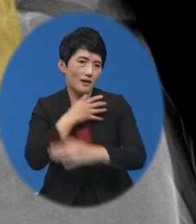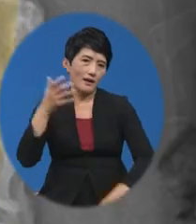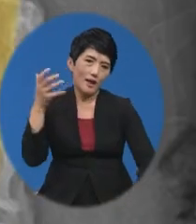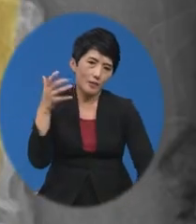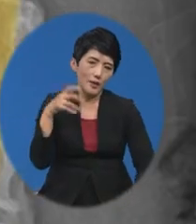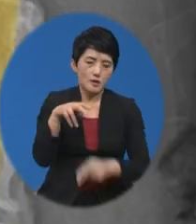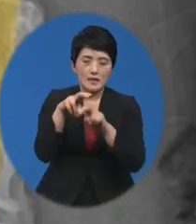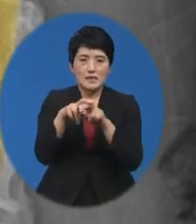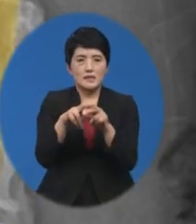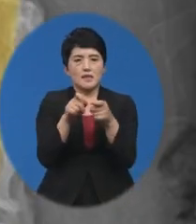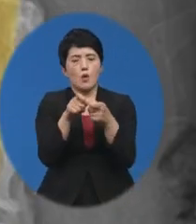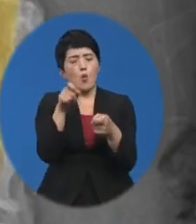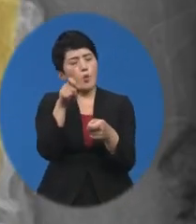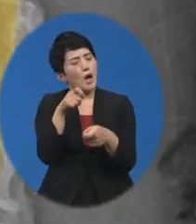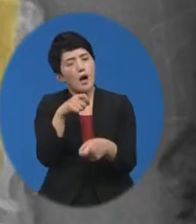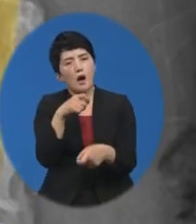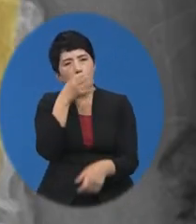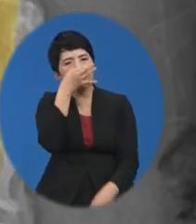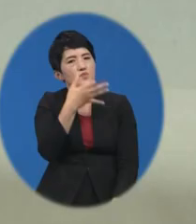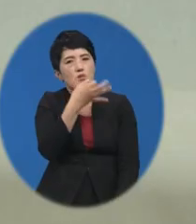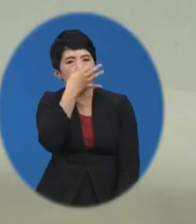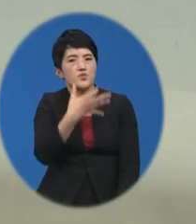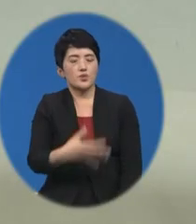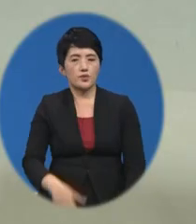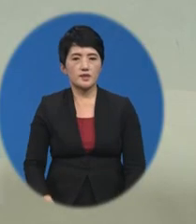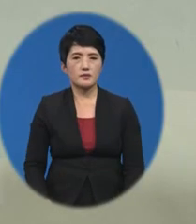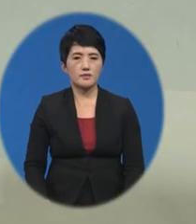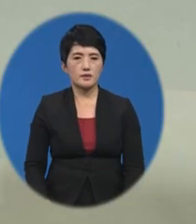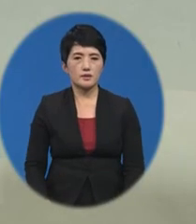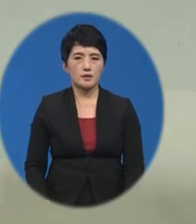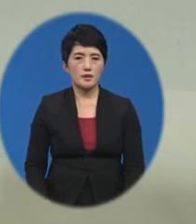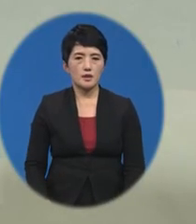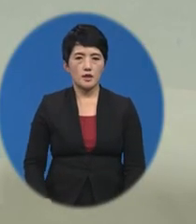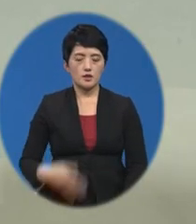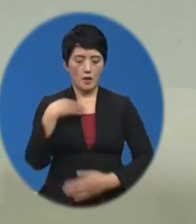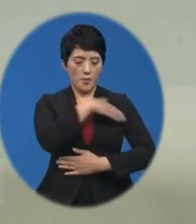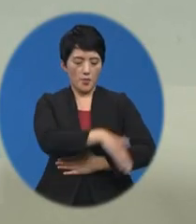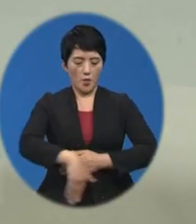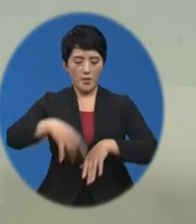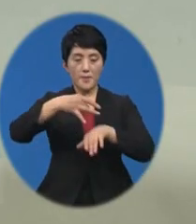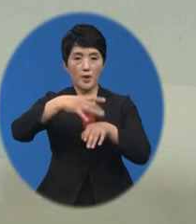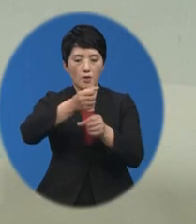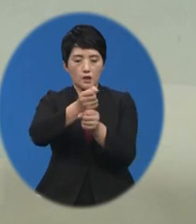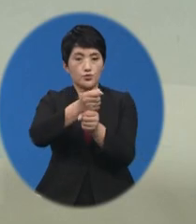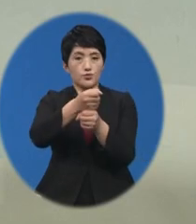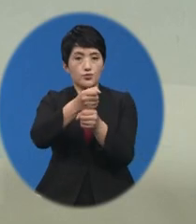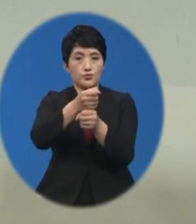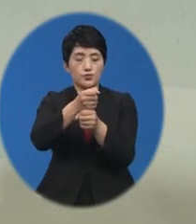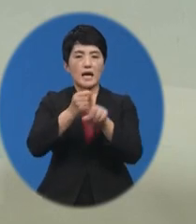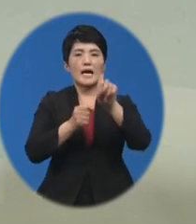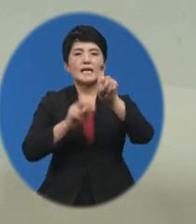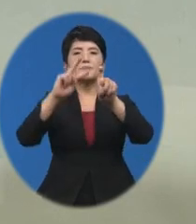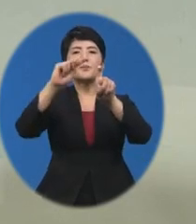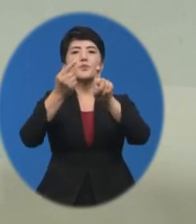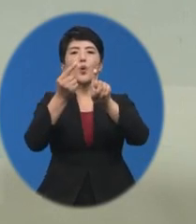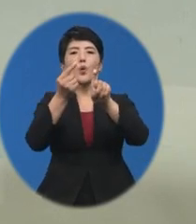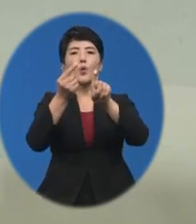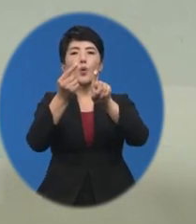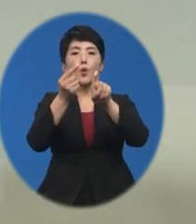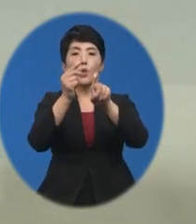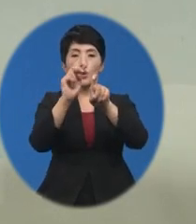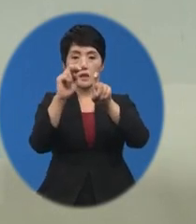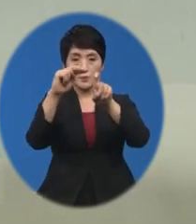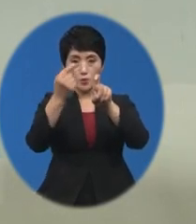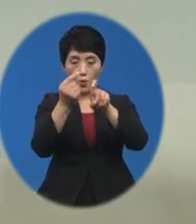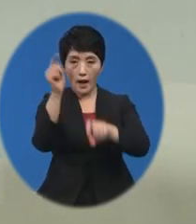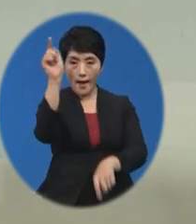의자에 오래 앉기도 힘들다는데요. 척추가 10도 정도 이렇게 휘었다고,